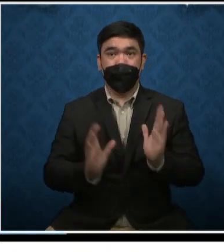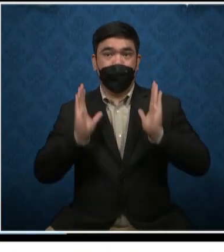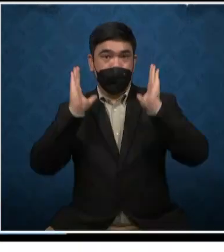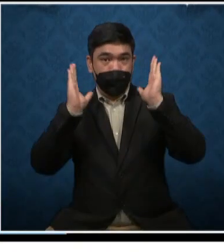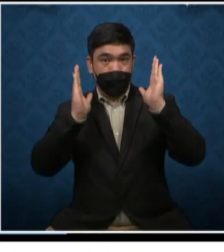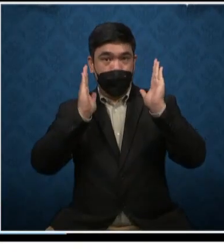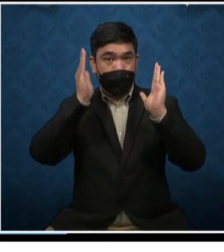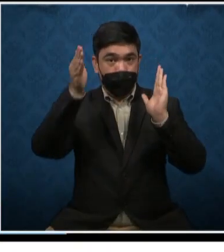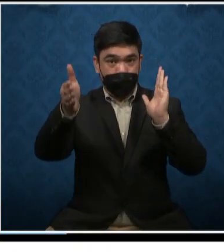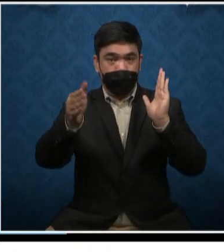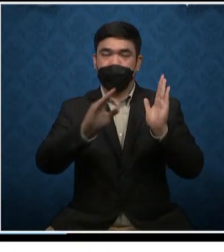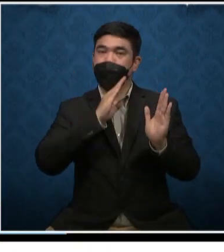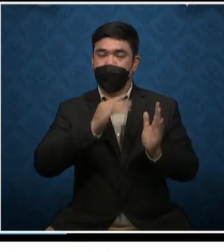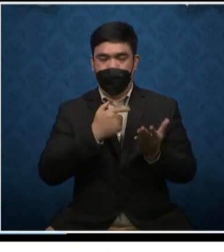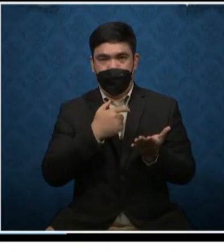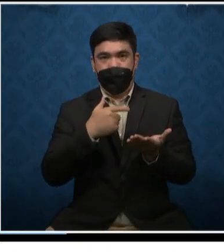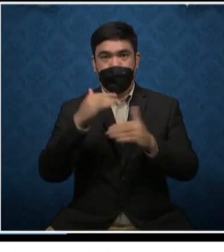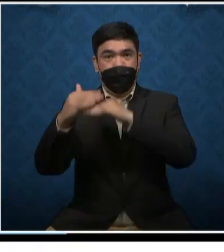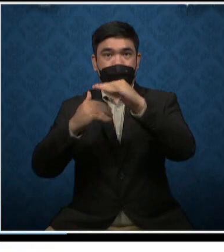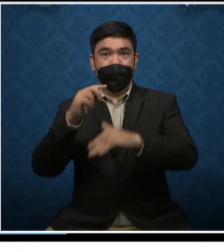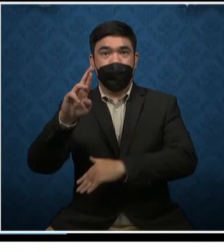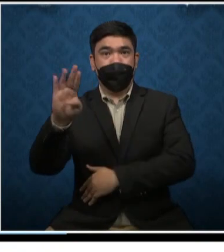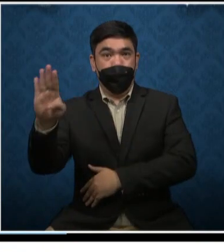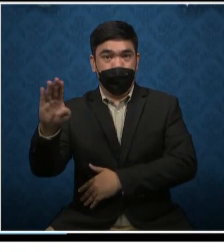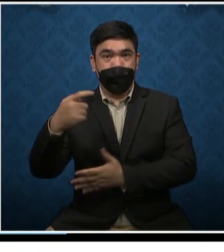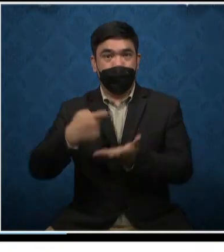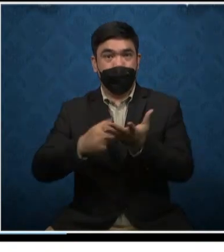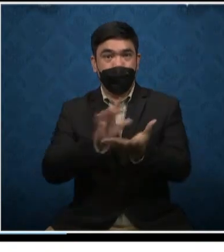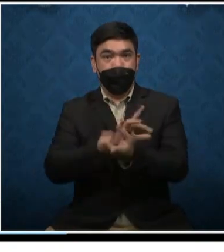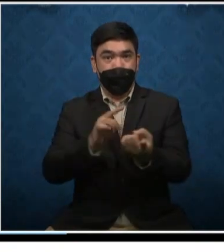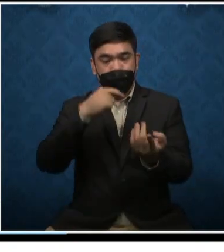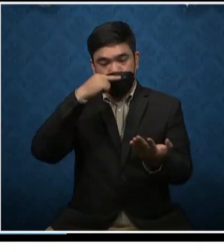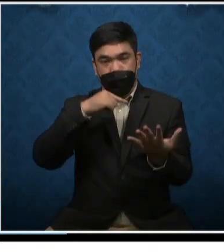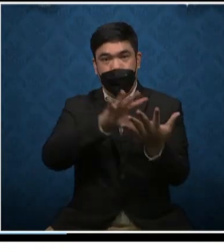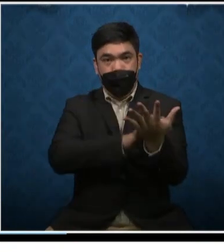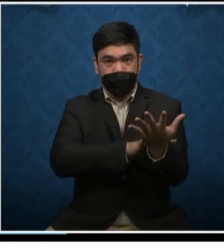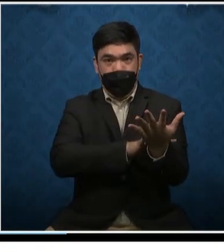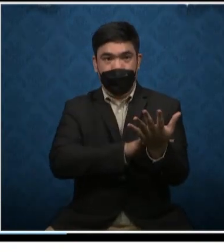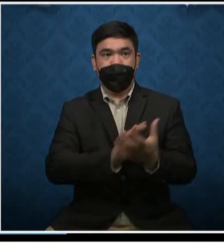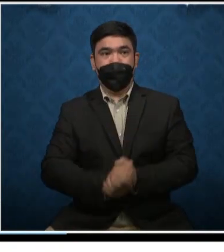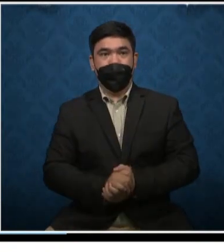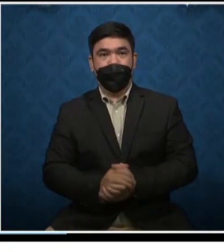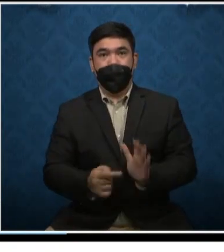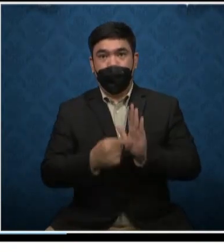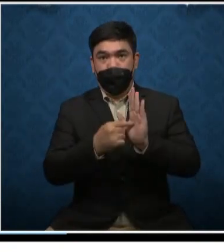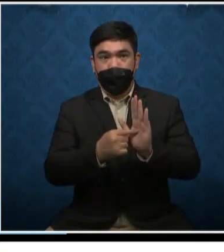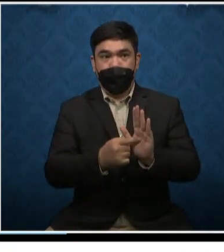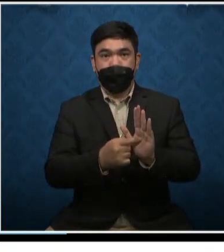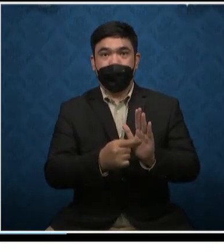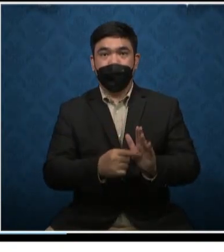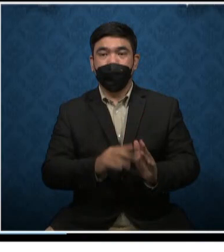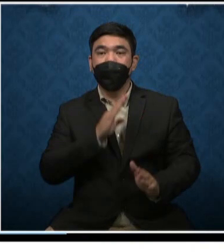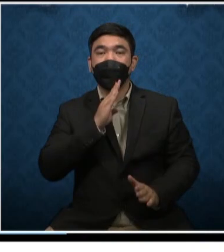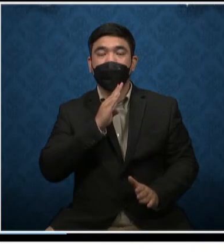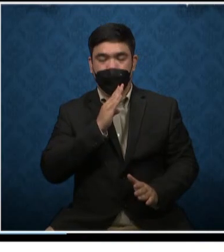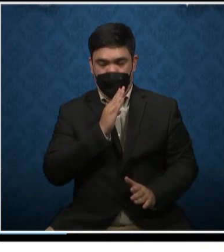ายการพัฒนาระบบการประกันสังคมของประเทศไทยกรณีผู้ประกันต